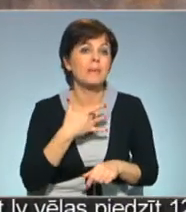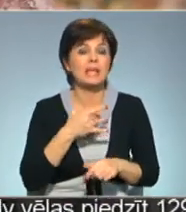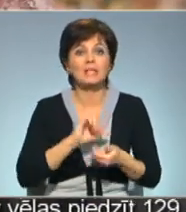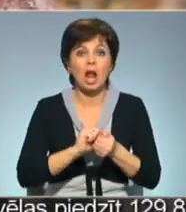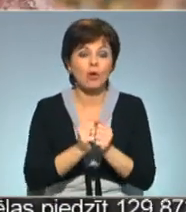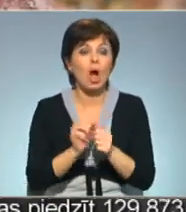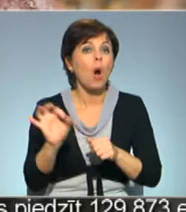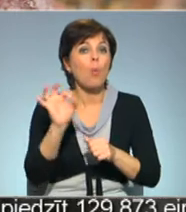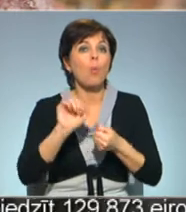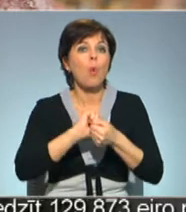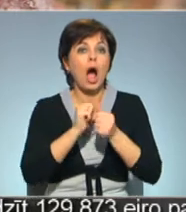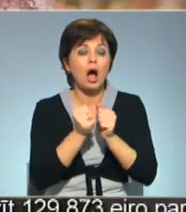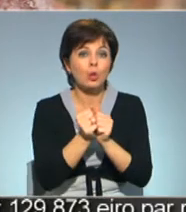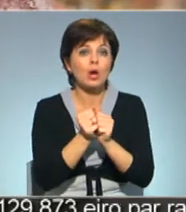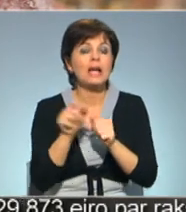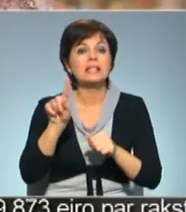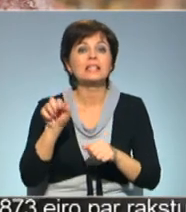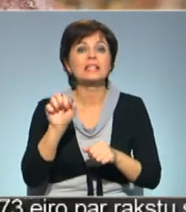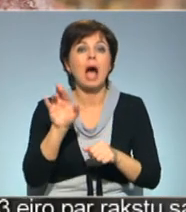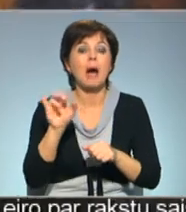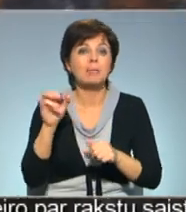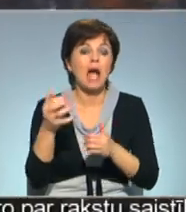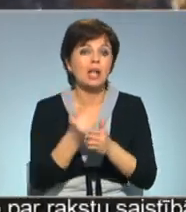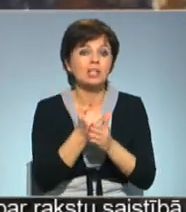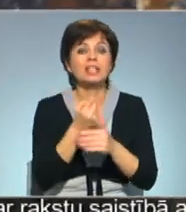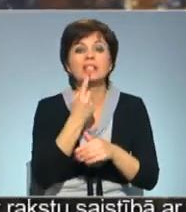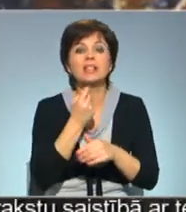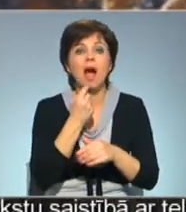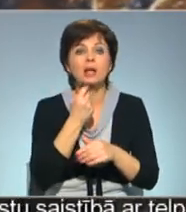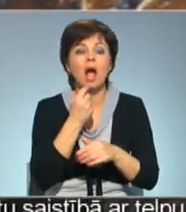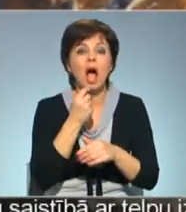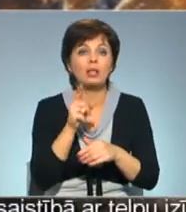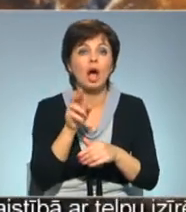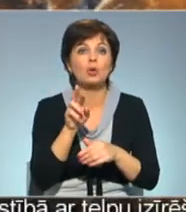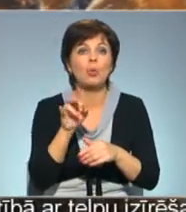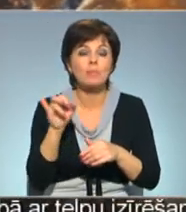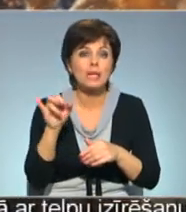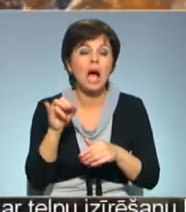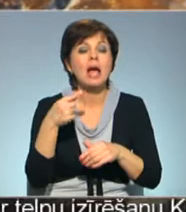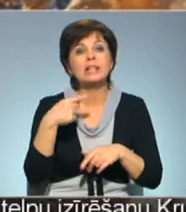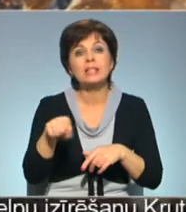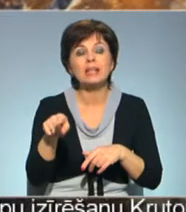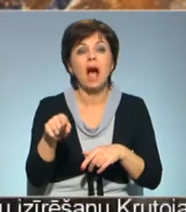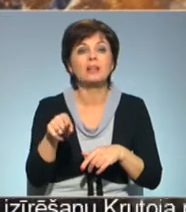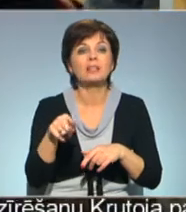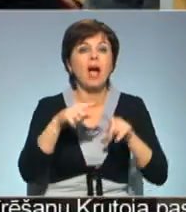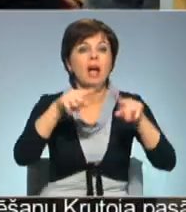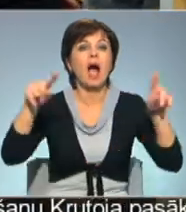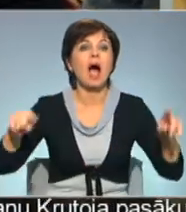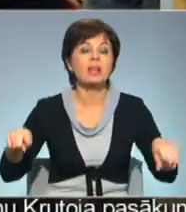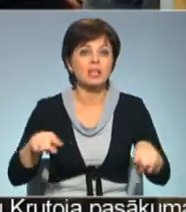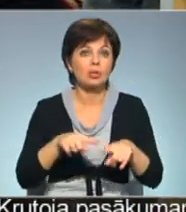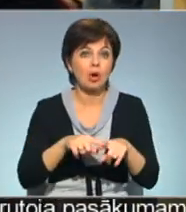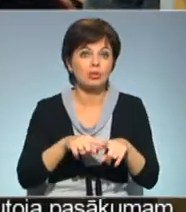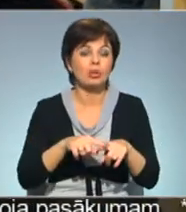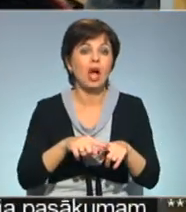mazā oļa dzīslās Sabīna ir atradusi sarkanā rubīna graudus, bet citā Latvijas kartes kontūras. Akmeņa dzīves